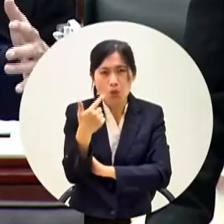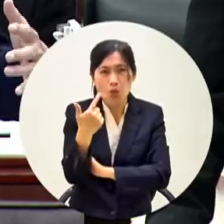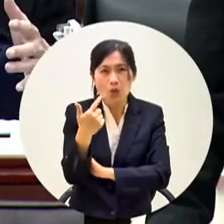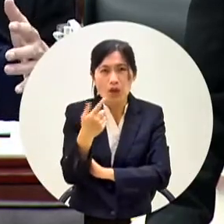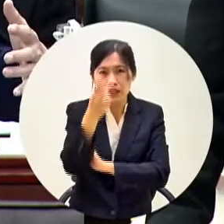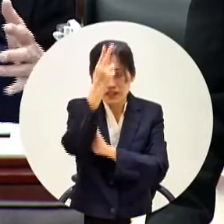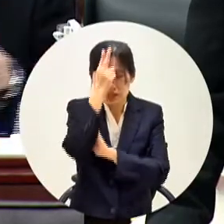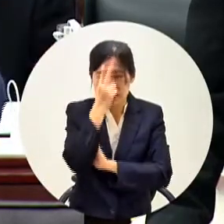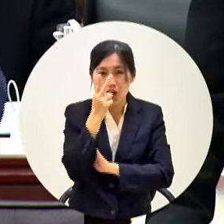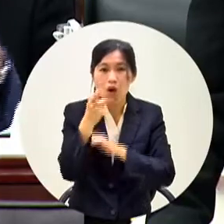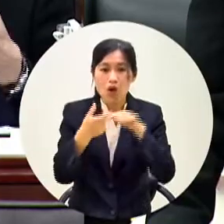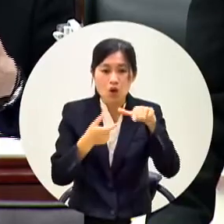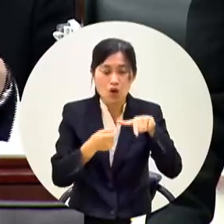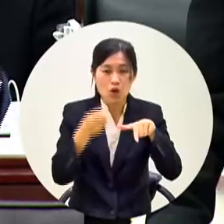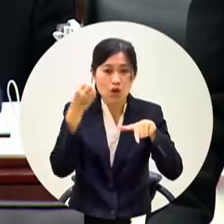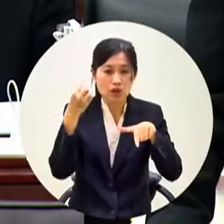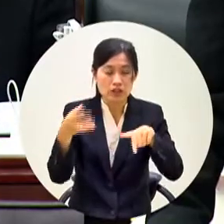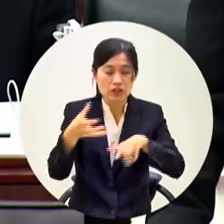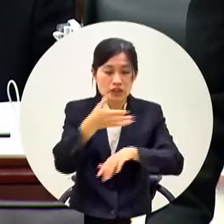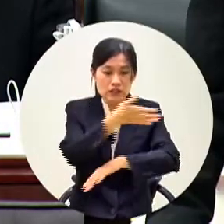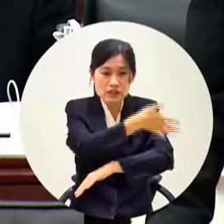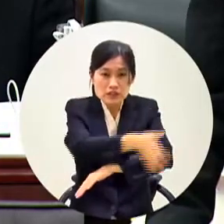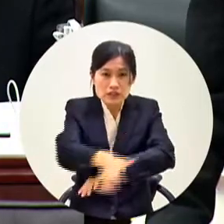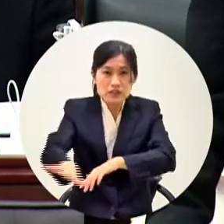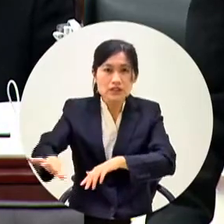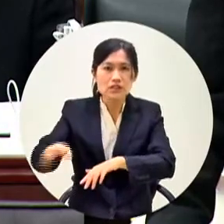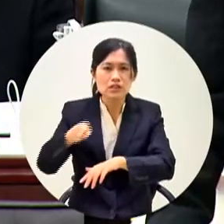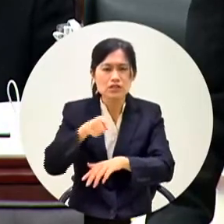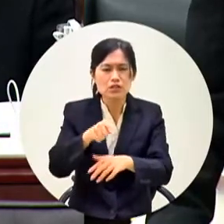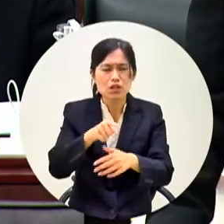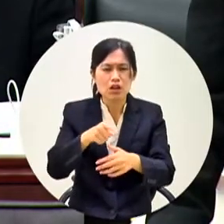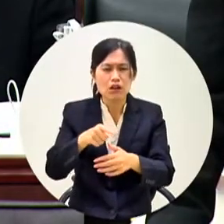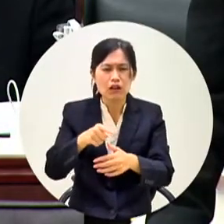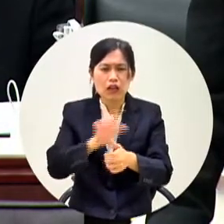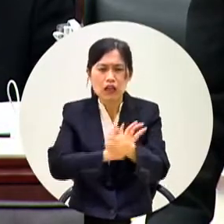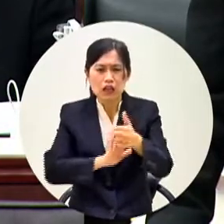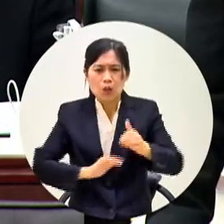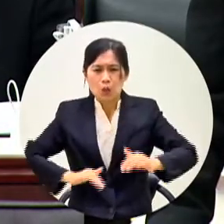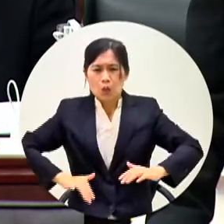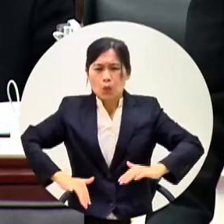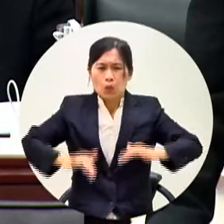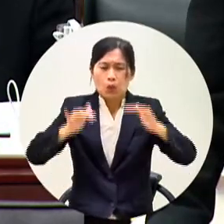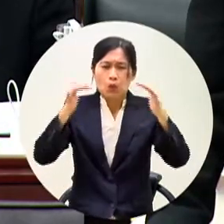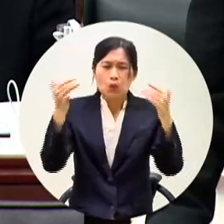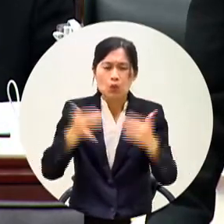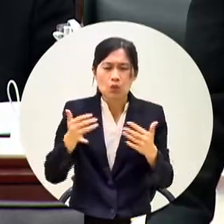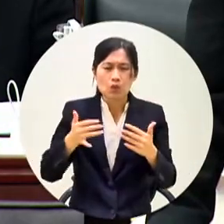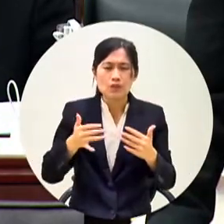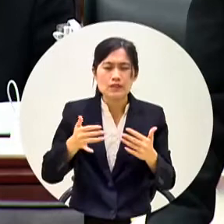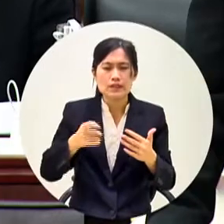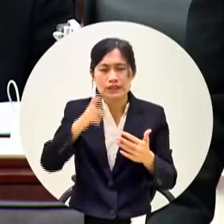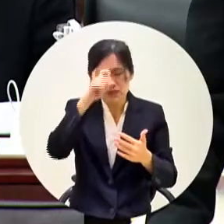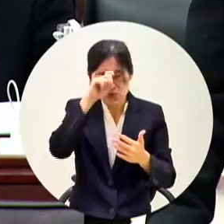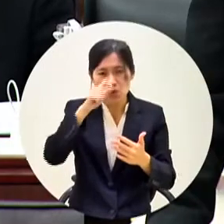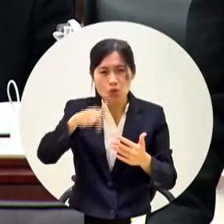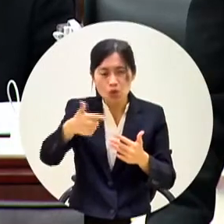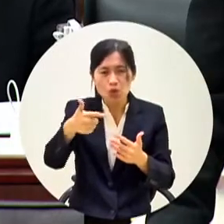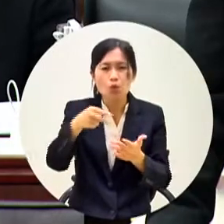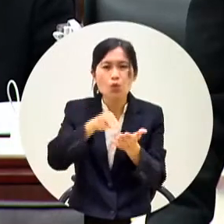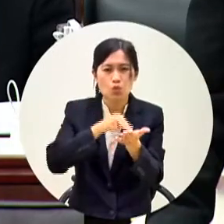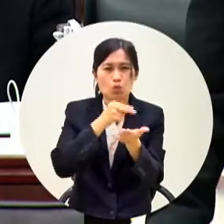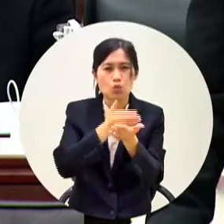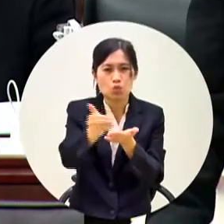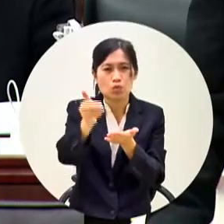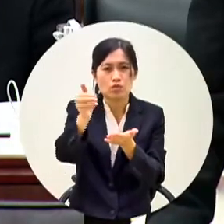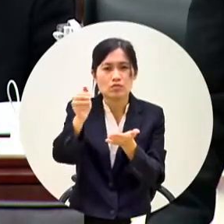郡这条咱的造成咱饮水上严重这个问题，会当赶紧来甲解决掉吼，